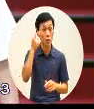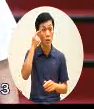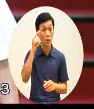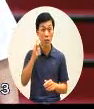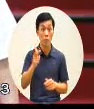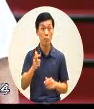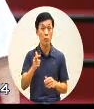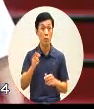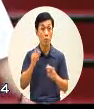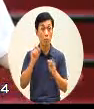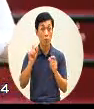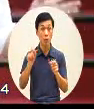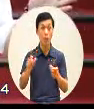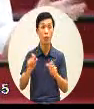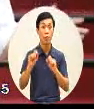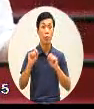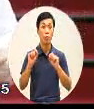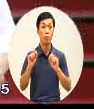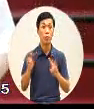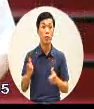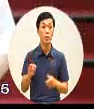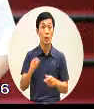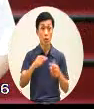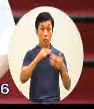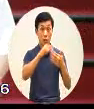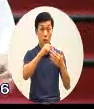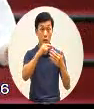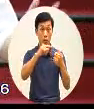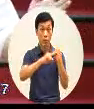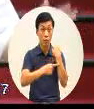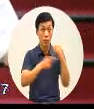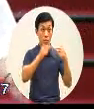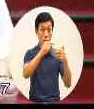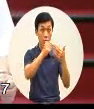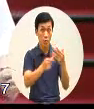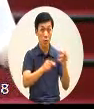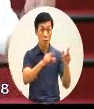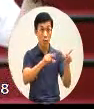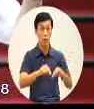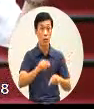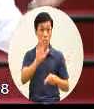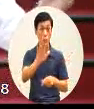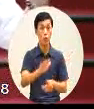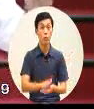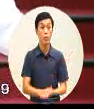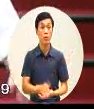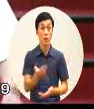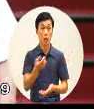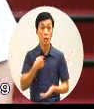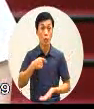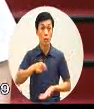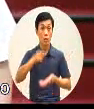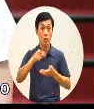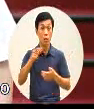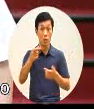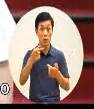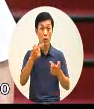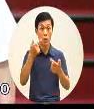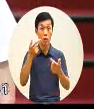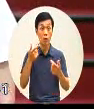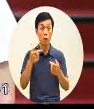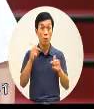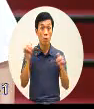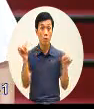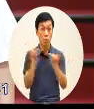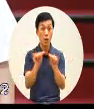样。他就是有法条依据，刚才我讲的，你抵触到执法，抵触到